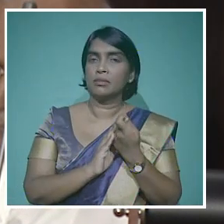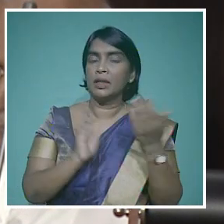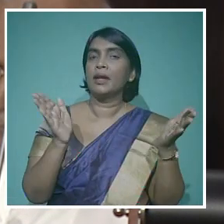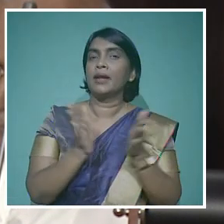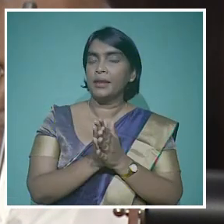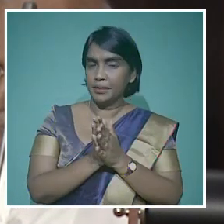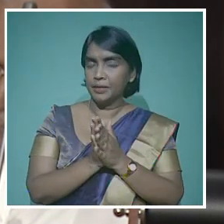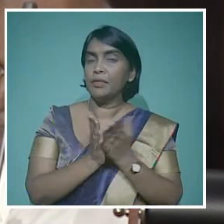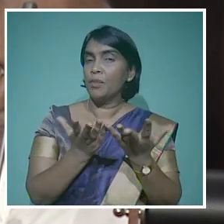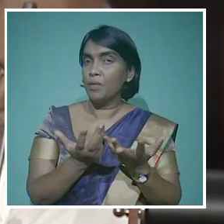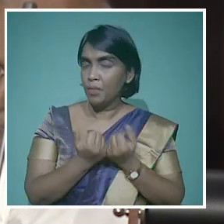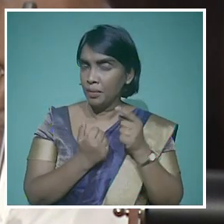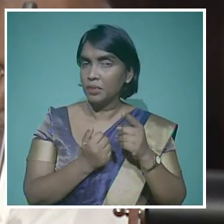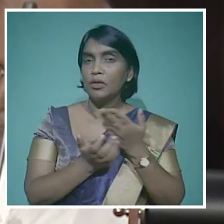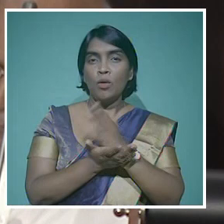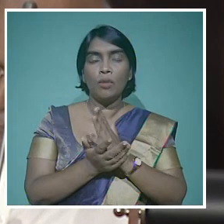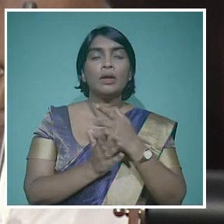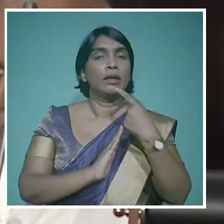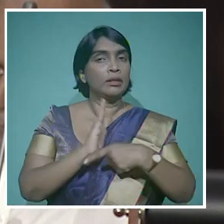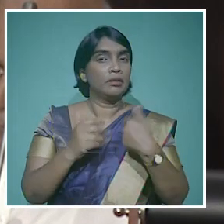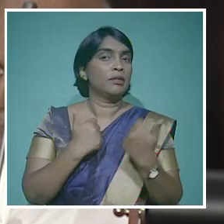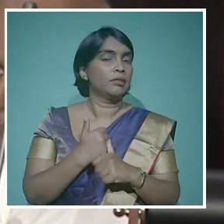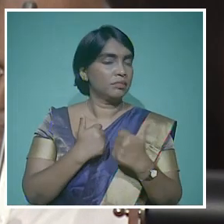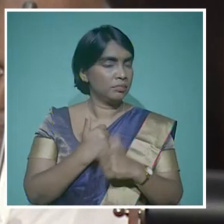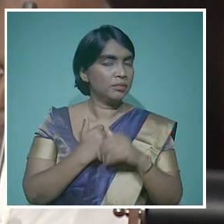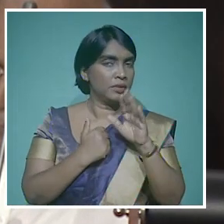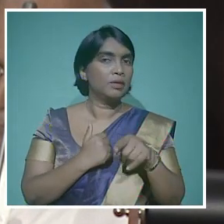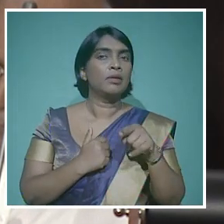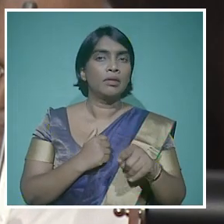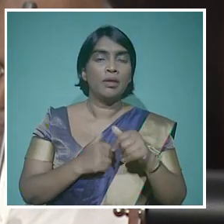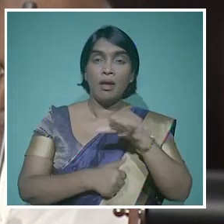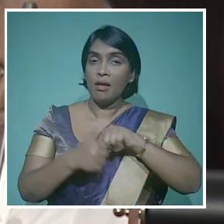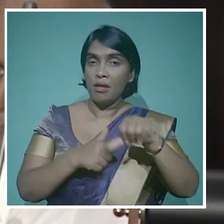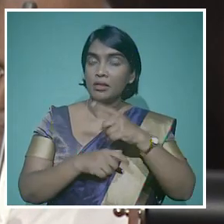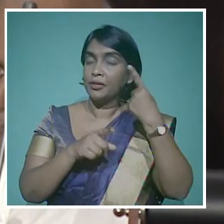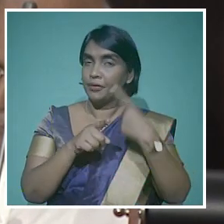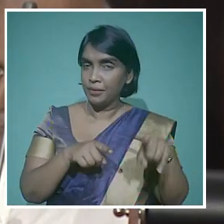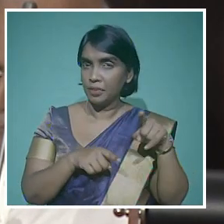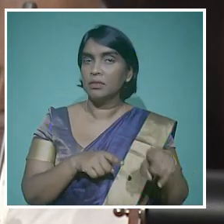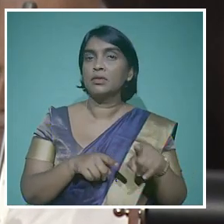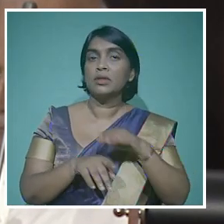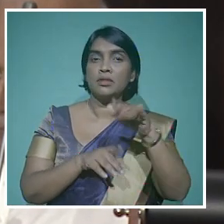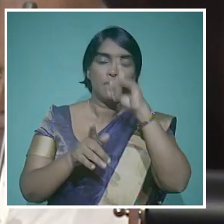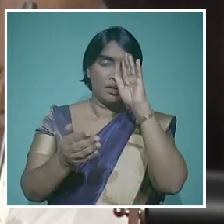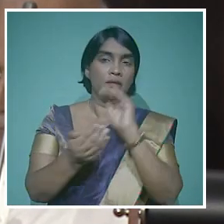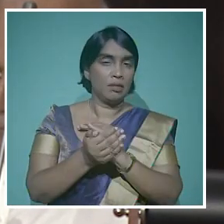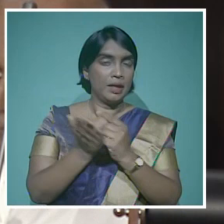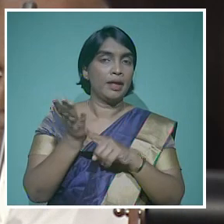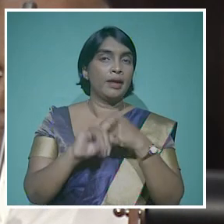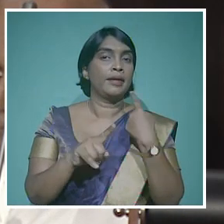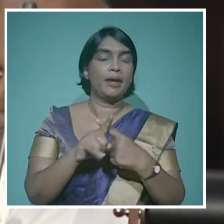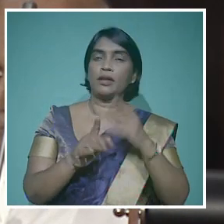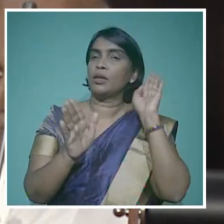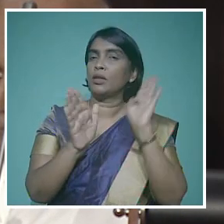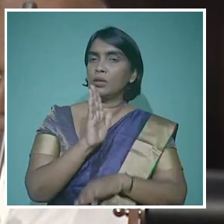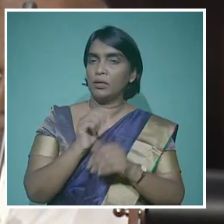කරන සායට අවශ්‍ය කොටස් දේශීය වශයෙන් නිෂ්පාදනය කරන ආයතන සඳහා පමණක් සමාජ ආරක්ෂණ බද්ද ඉවත්